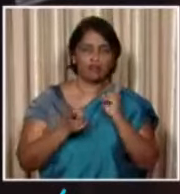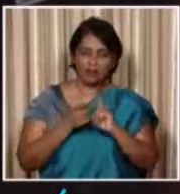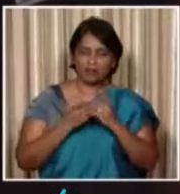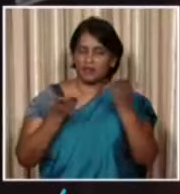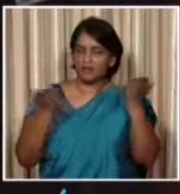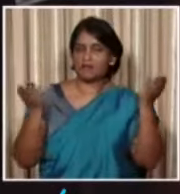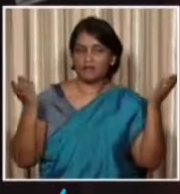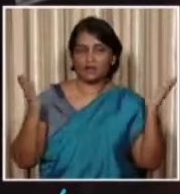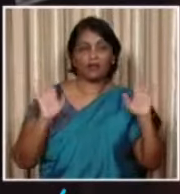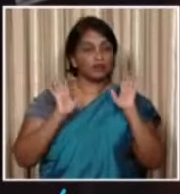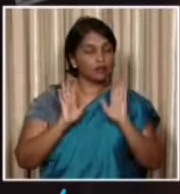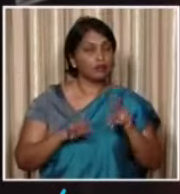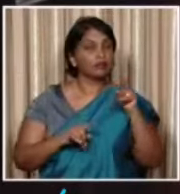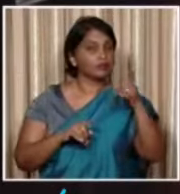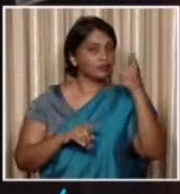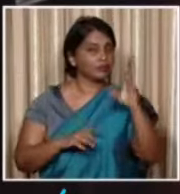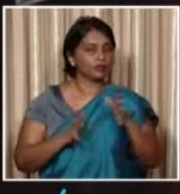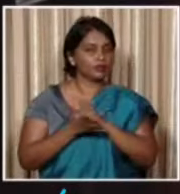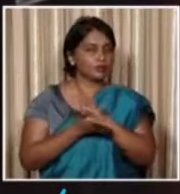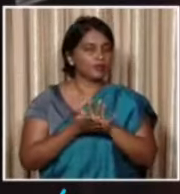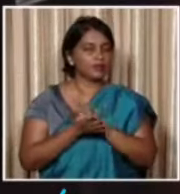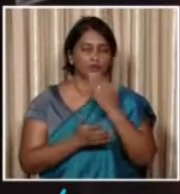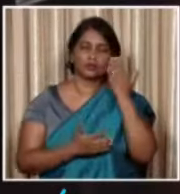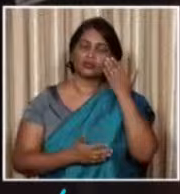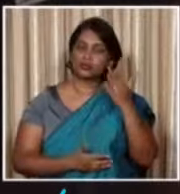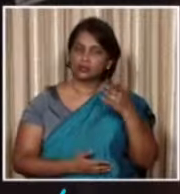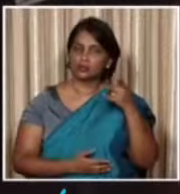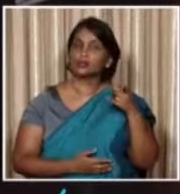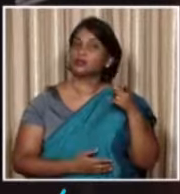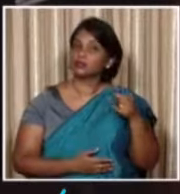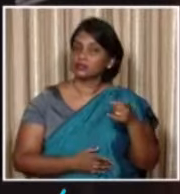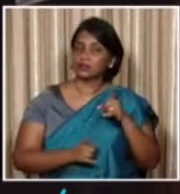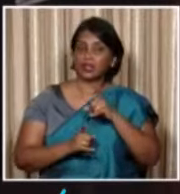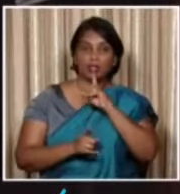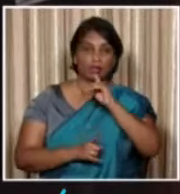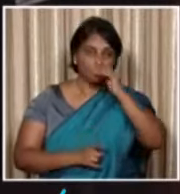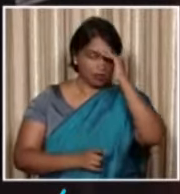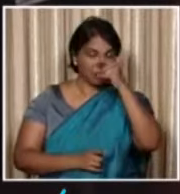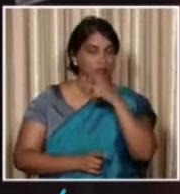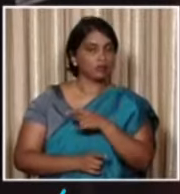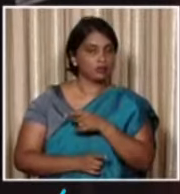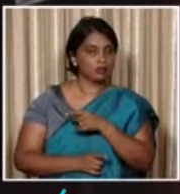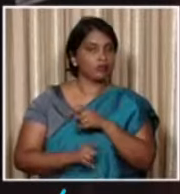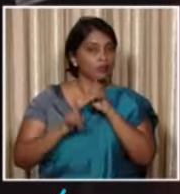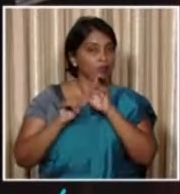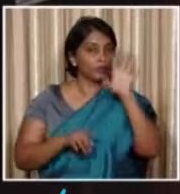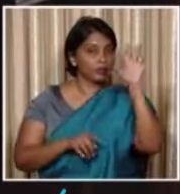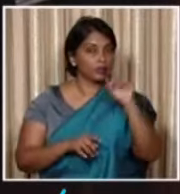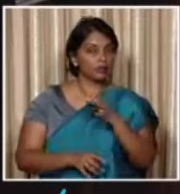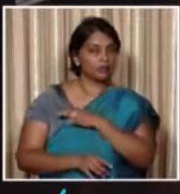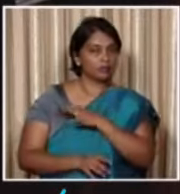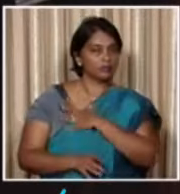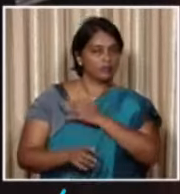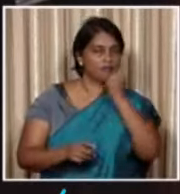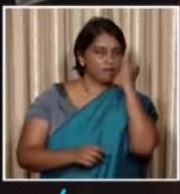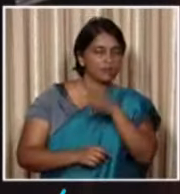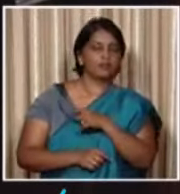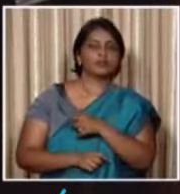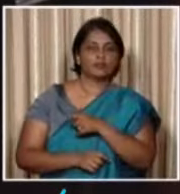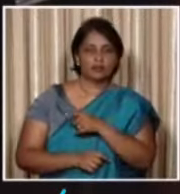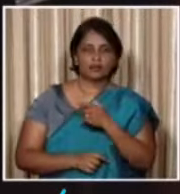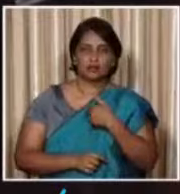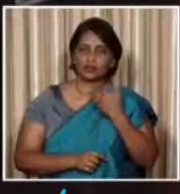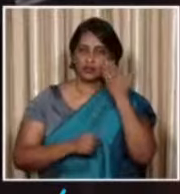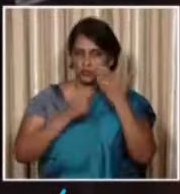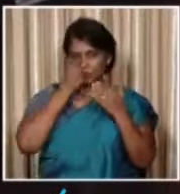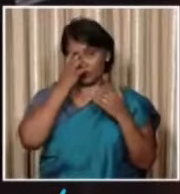ඉන්නවා. හැබැයි ඒ නිසා බොහොම පැහැදිලිව දකිනවා මේ කථානායකතුමාට මේ ගෙනාවේ වෛරී සහගත ලෙස. මම